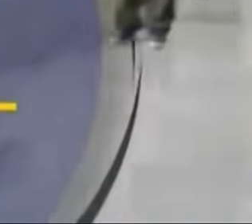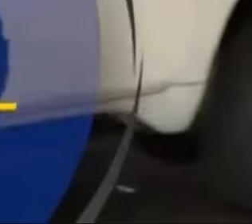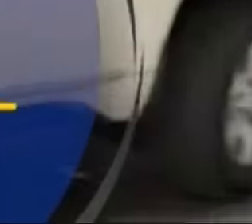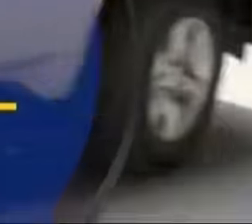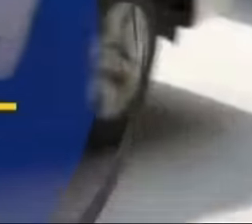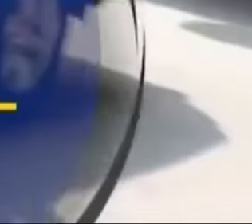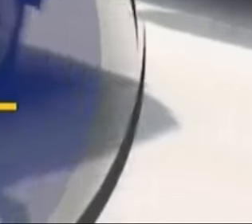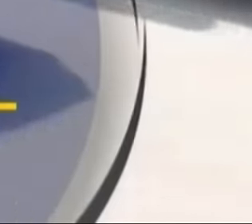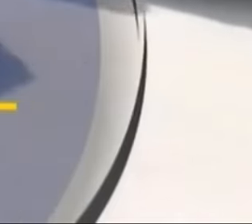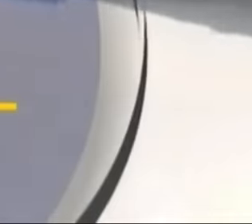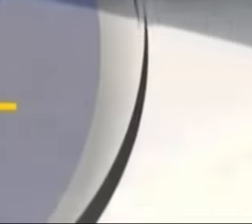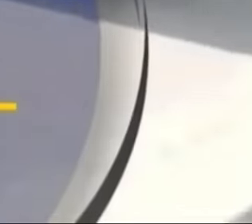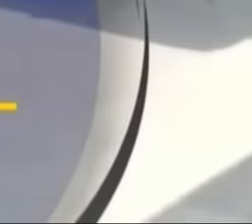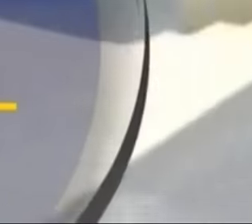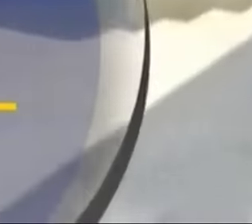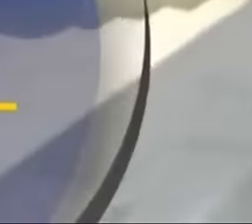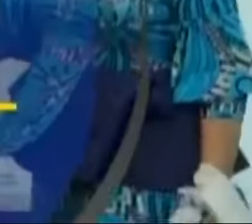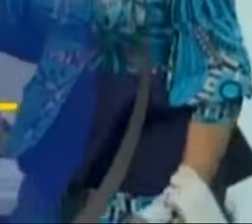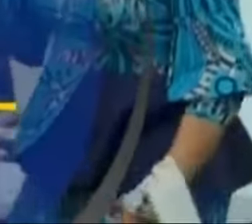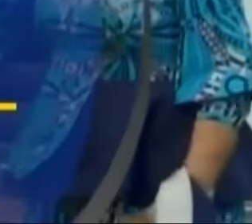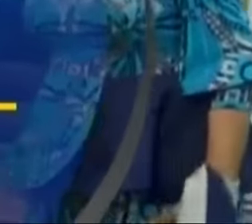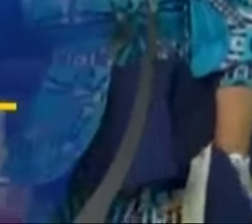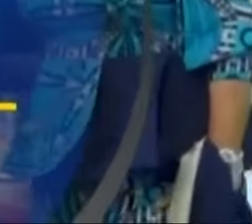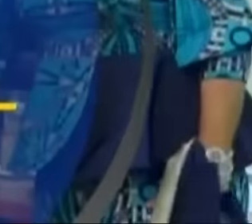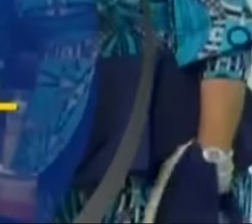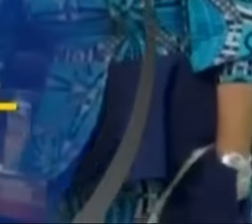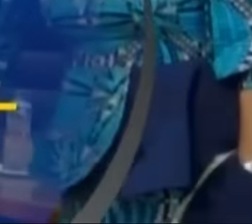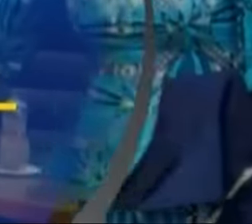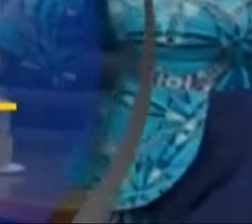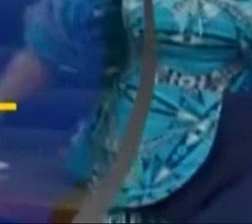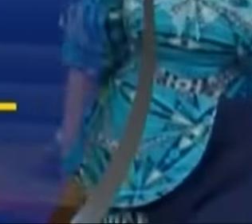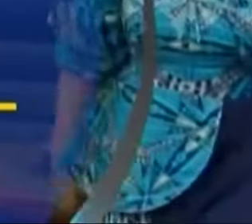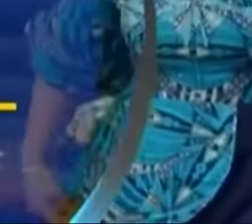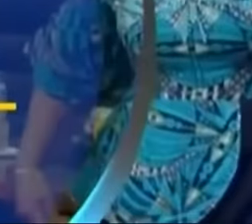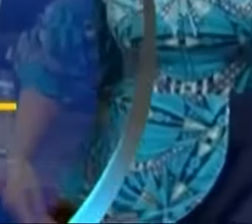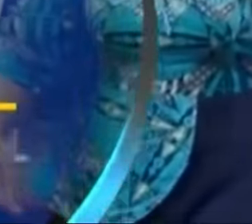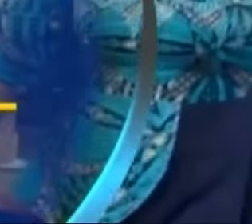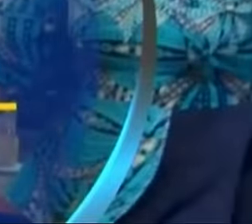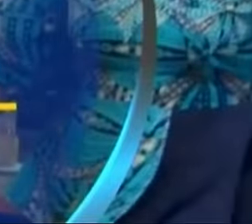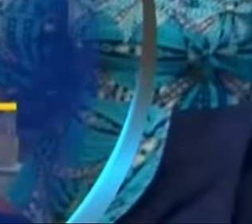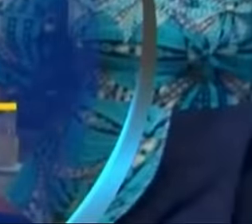du gouvernement calqué sur les 6 engagements du président de la République.